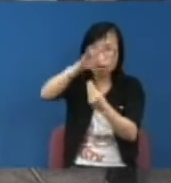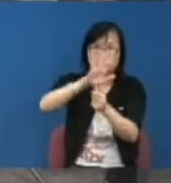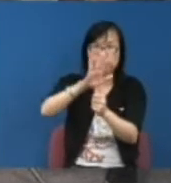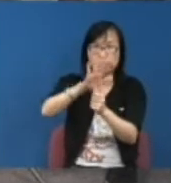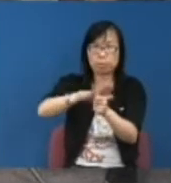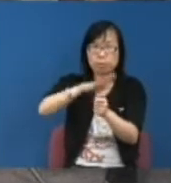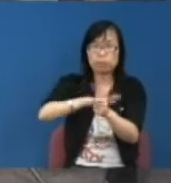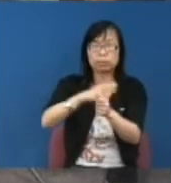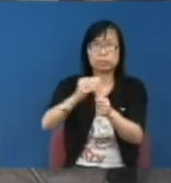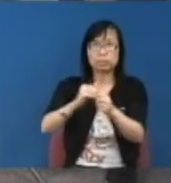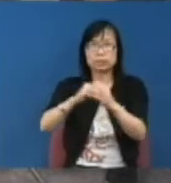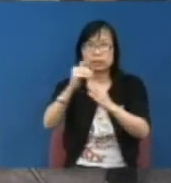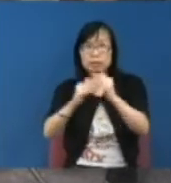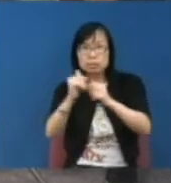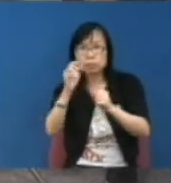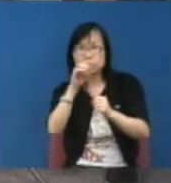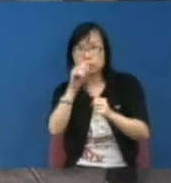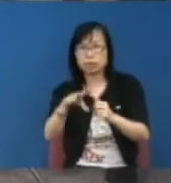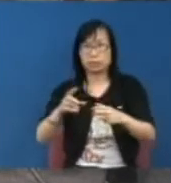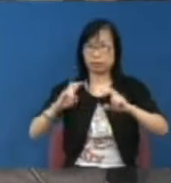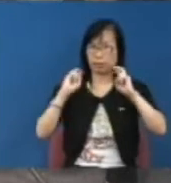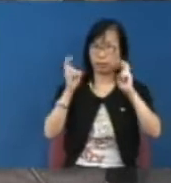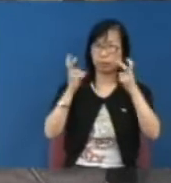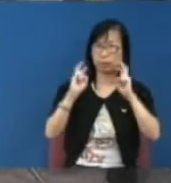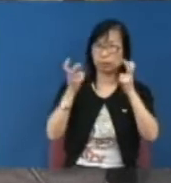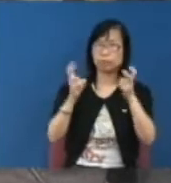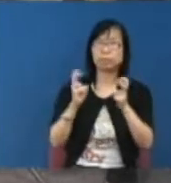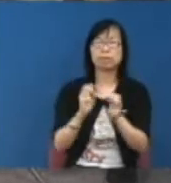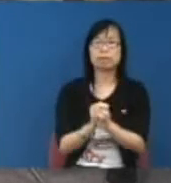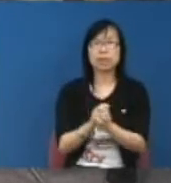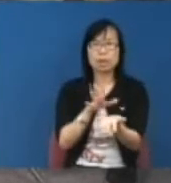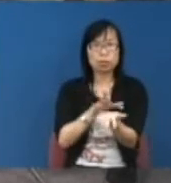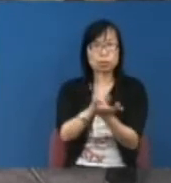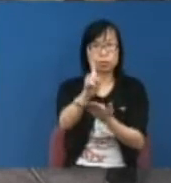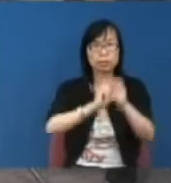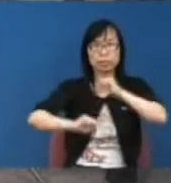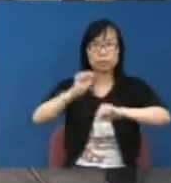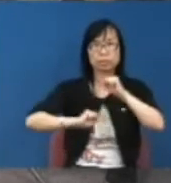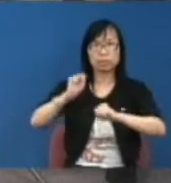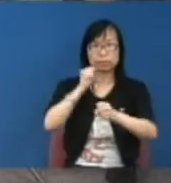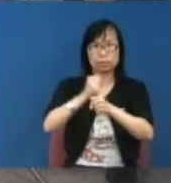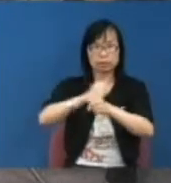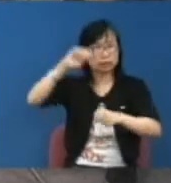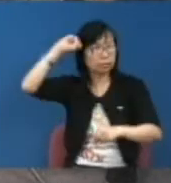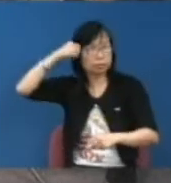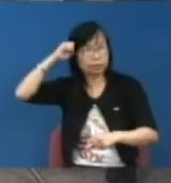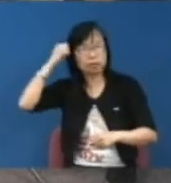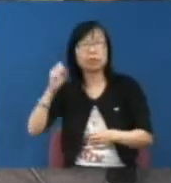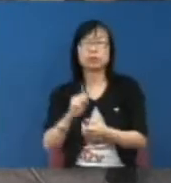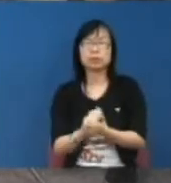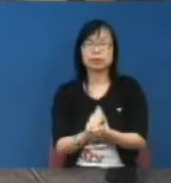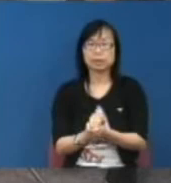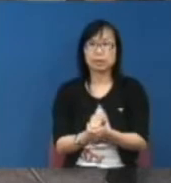去處理？係 咯。 所以今日咧就係就住呢個議題咧嚇，就專業動力咧就係做咗一啲研究，咁啊亦都有